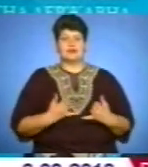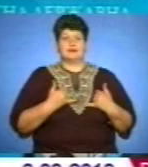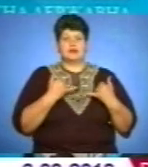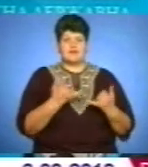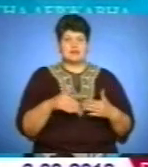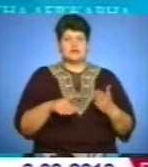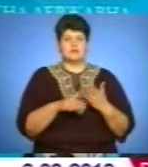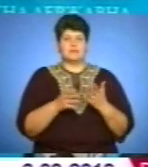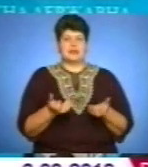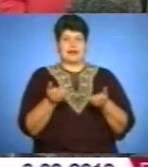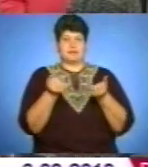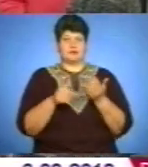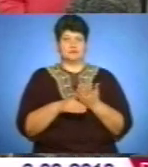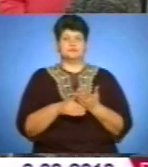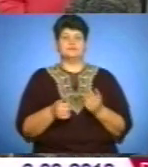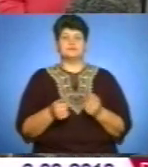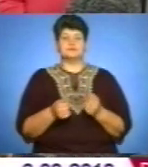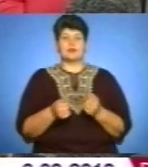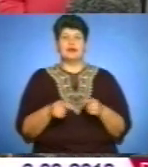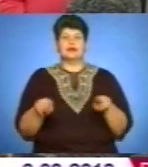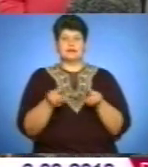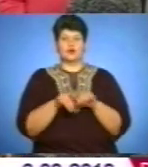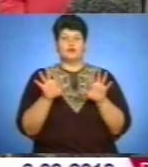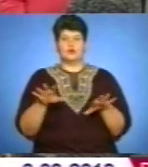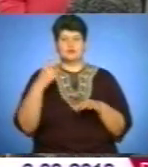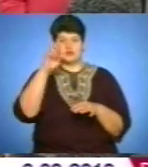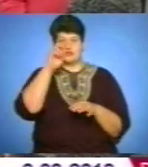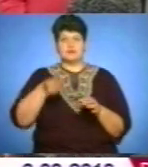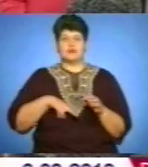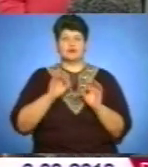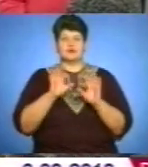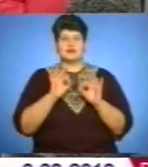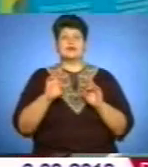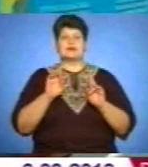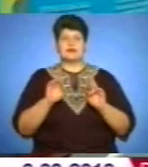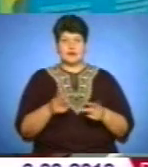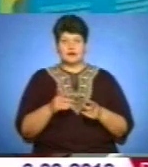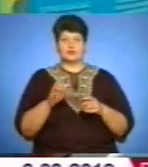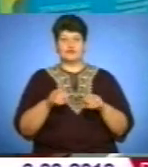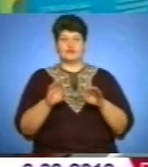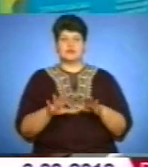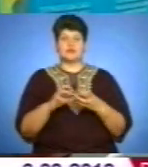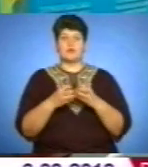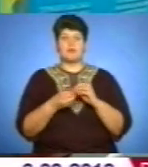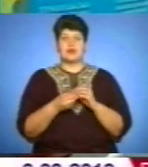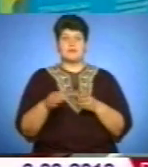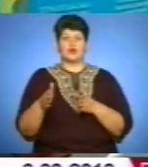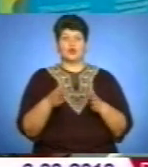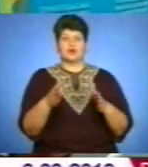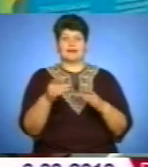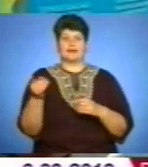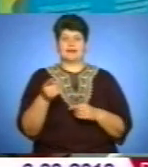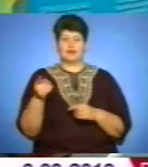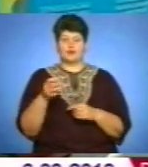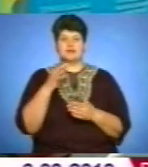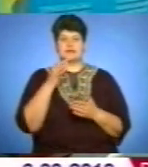відповідна підтримка. Також голова облдержадміністрації розповів, яким чином вирішать проблеми доріг на Тернопільщині, повідомив про